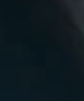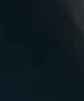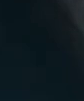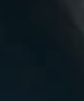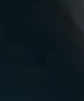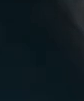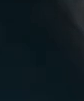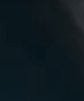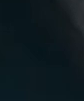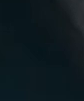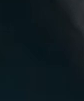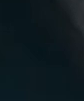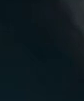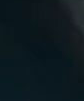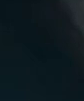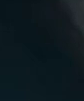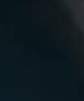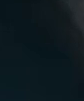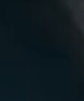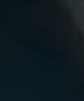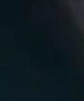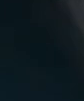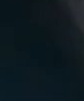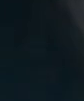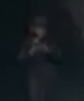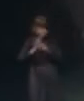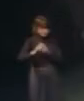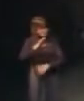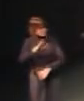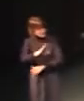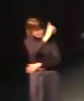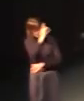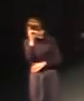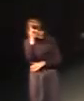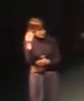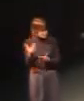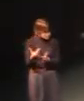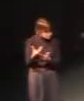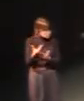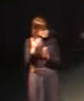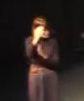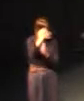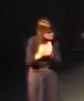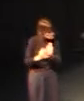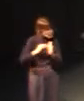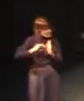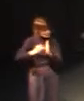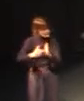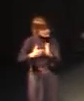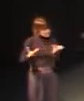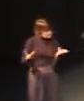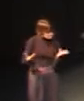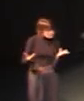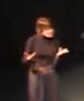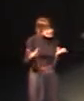non dits de madrid un protocole de madrid qui est un traité qu'il va compléter un premier